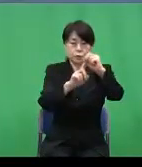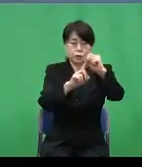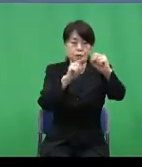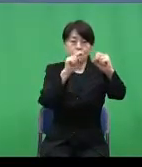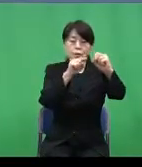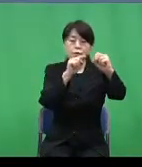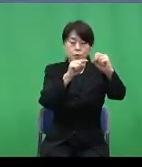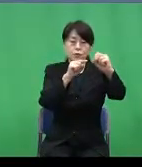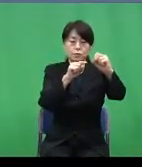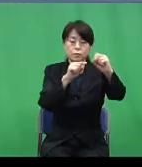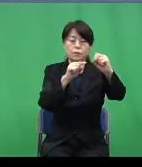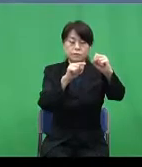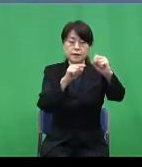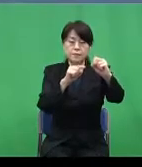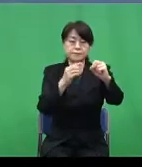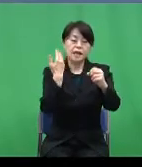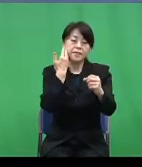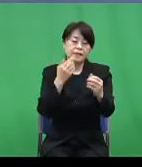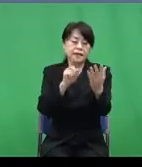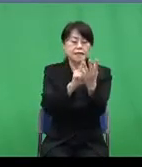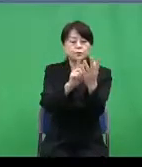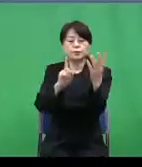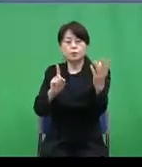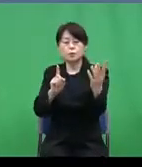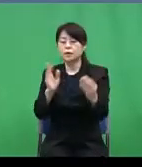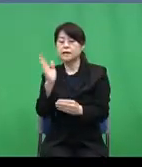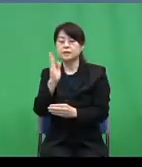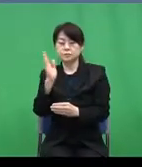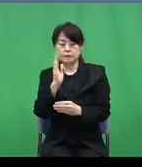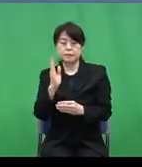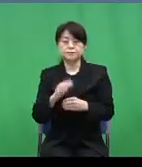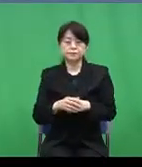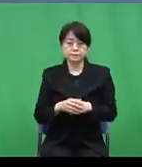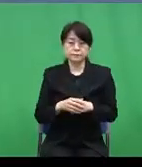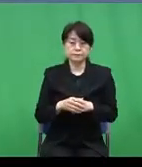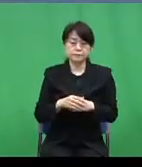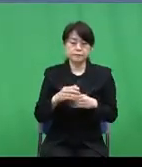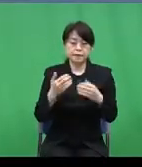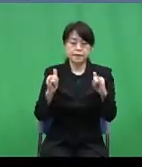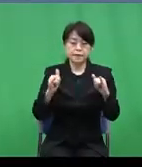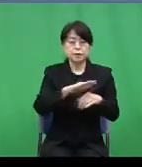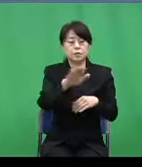り、まあ、誰一人取り残さずにですね、やっぱり人々が